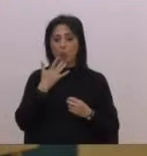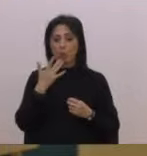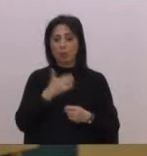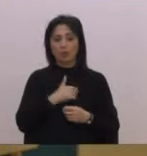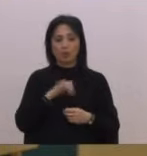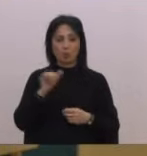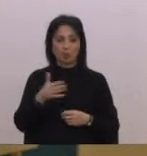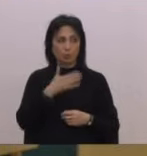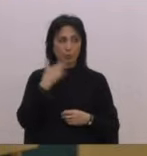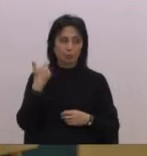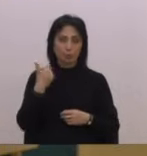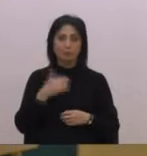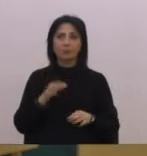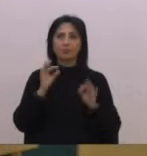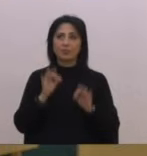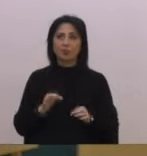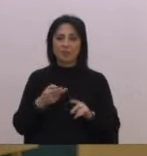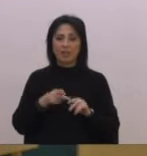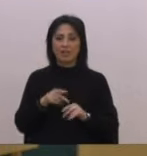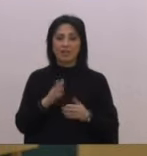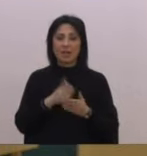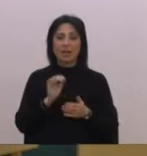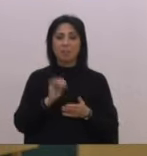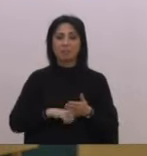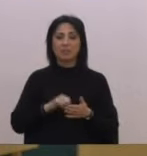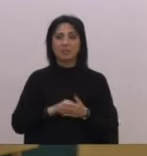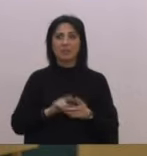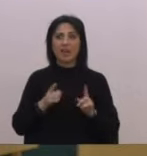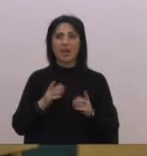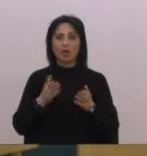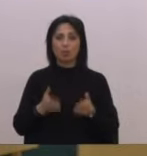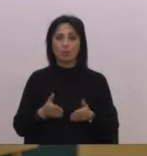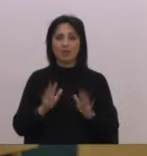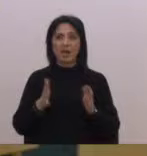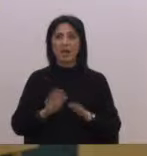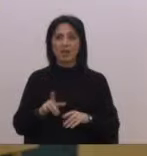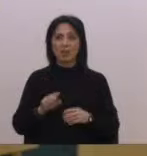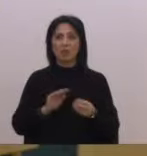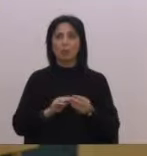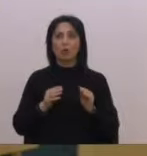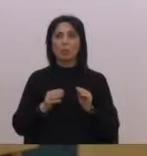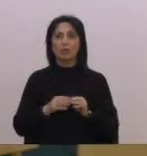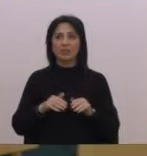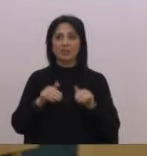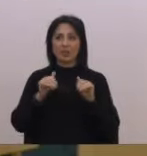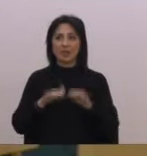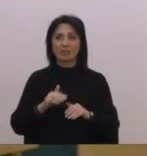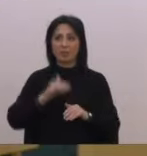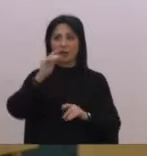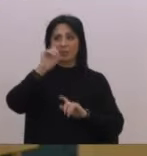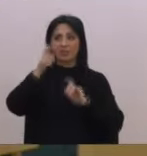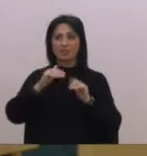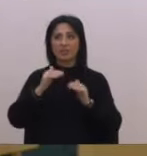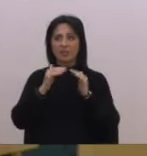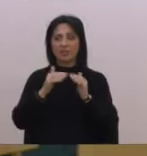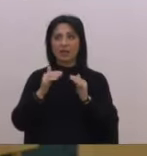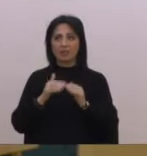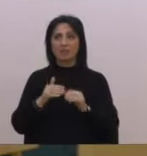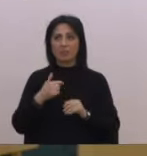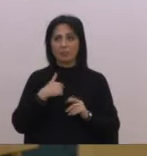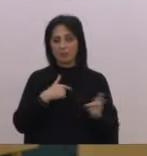neba arasebos da soret ეს არის მიზეზი, რატომაც არ ხდება ამ პრობლემის გადაწყვეტა მაღალმთიან დასახლებაში.